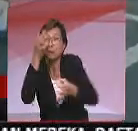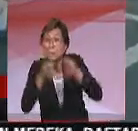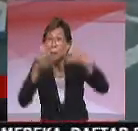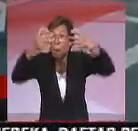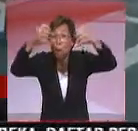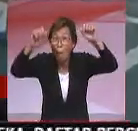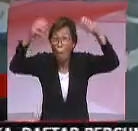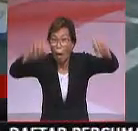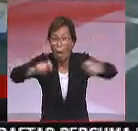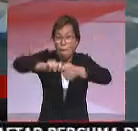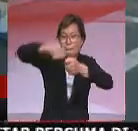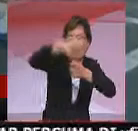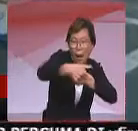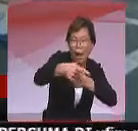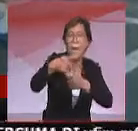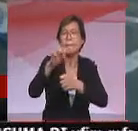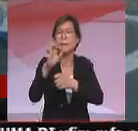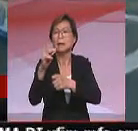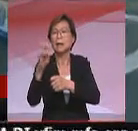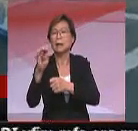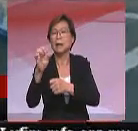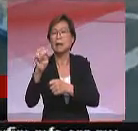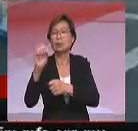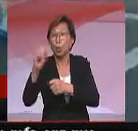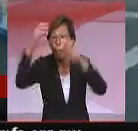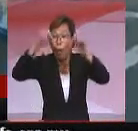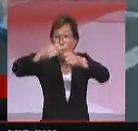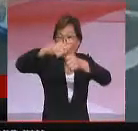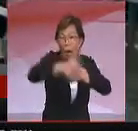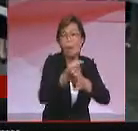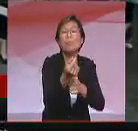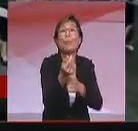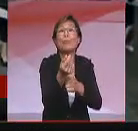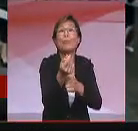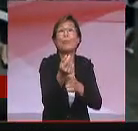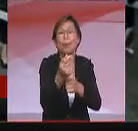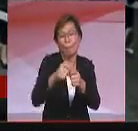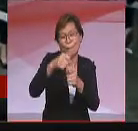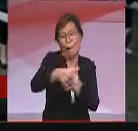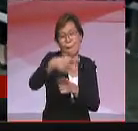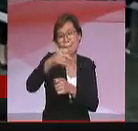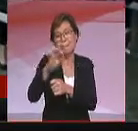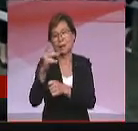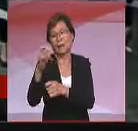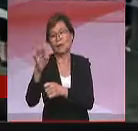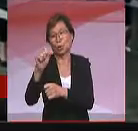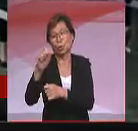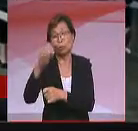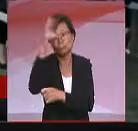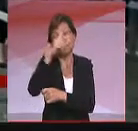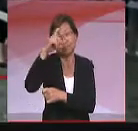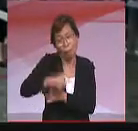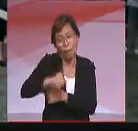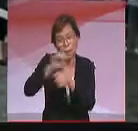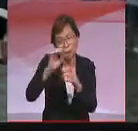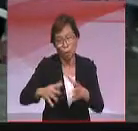jika majikan mencari uang dengan pertumbuhan keselamatan sosial perkeso kos ujian akan ditanggung perkeso kerajaan juga mewajibkan semula